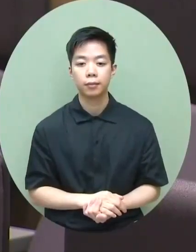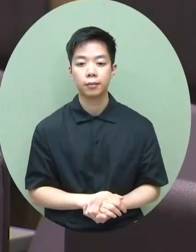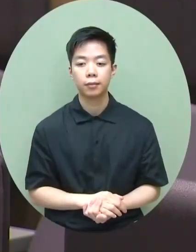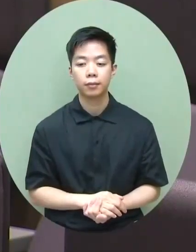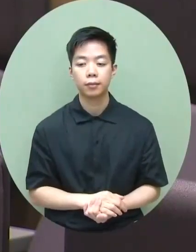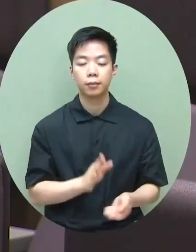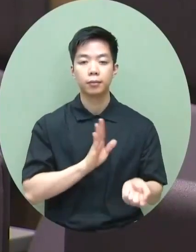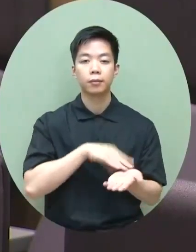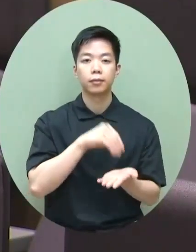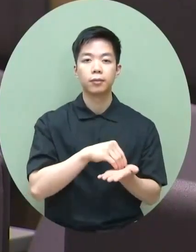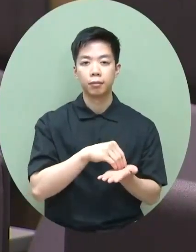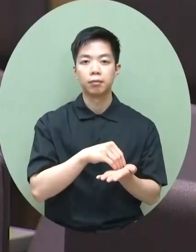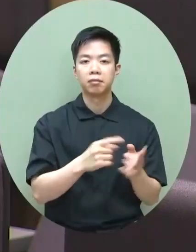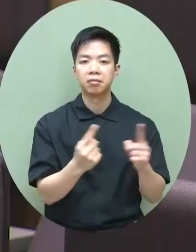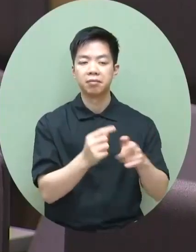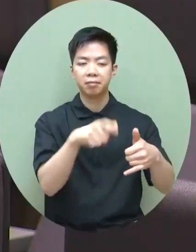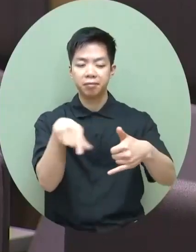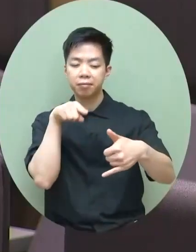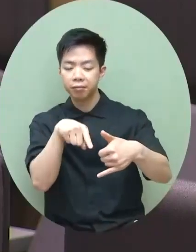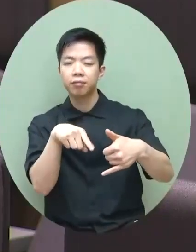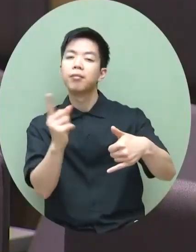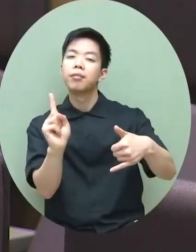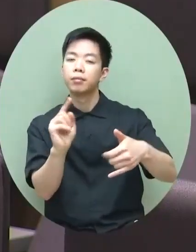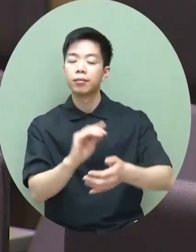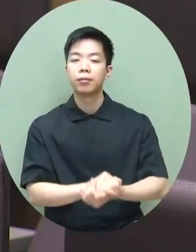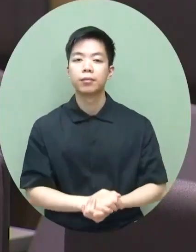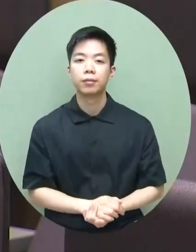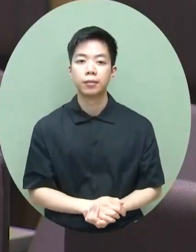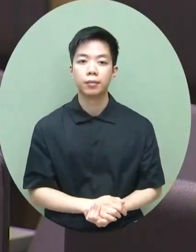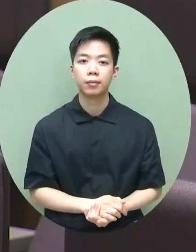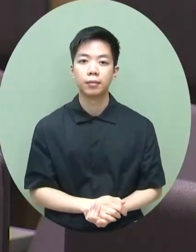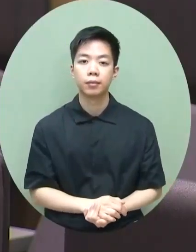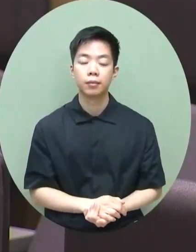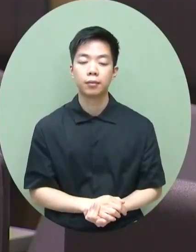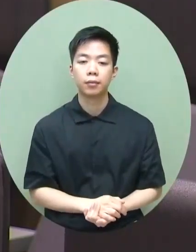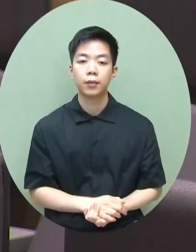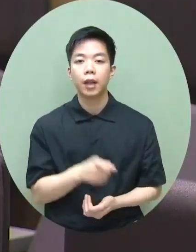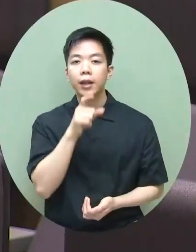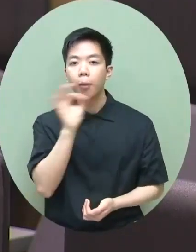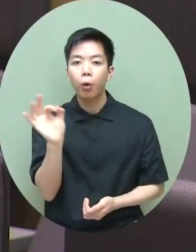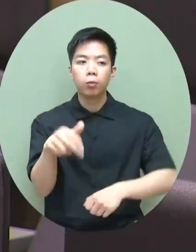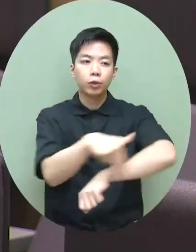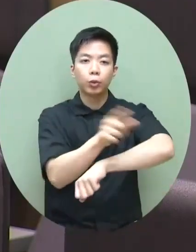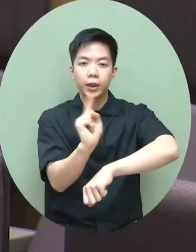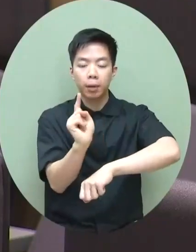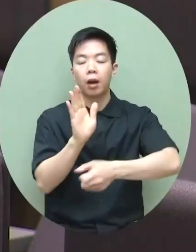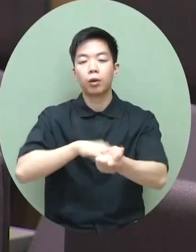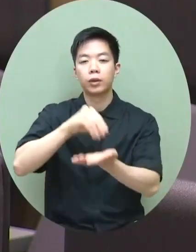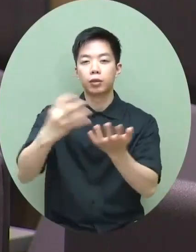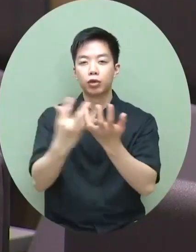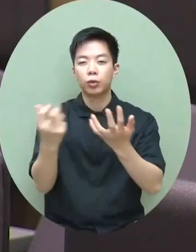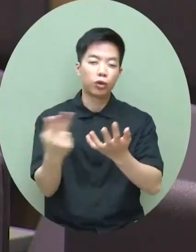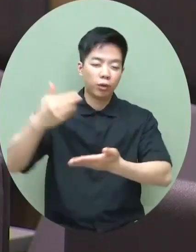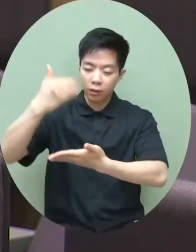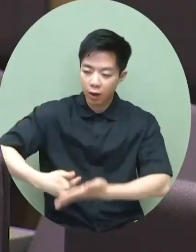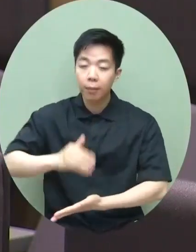诊的数字再降低？那么第二个问题就是，高拔生医生昨日指出呢，就是3至11岁儿童